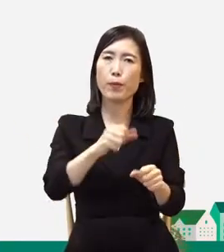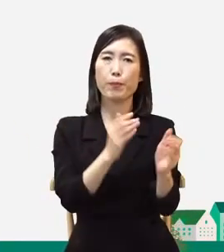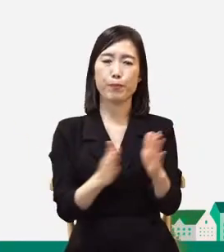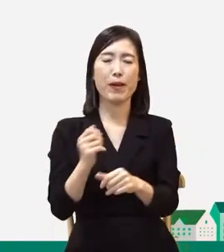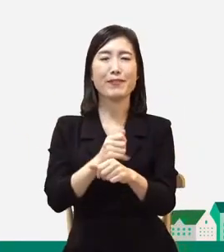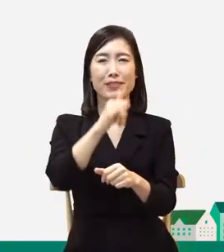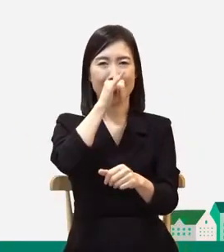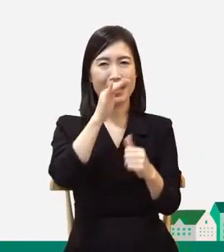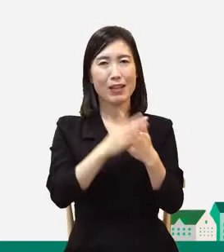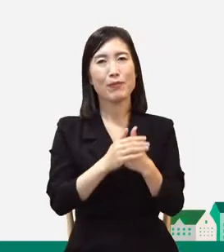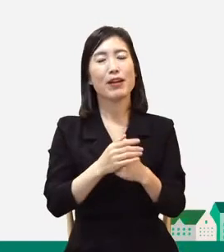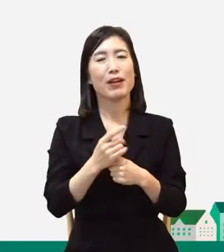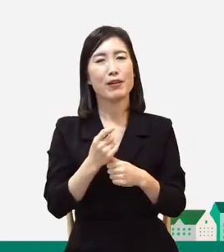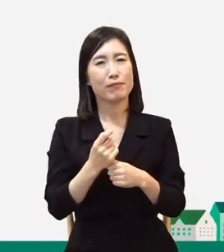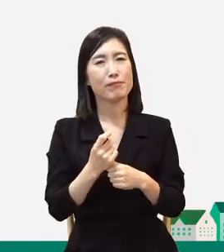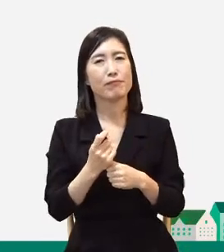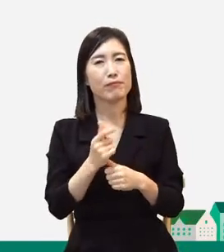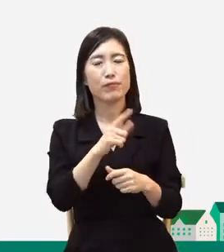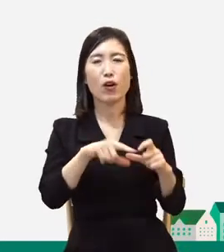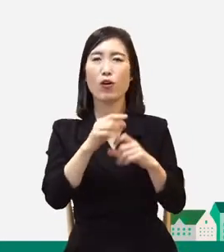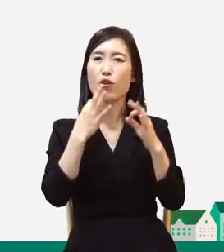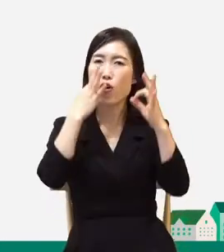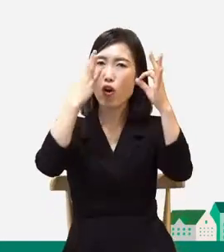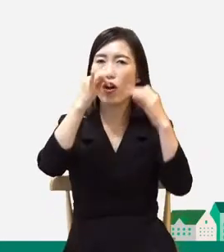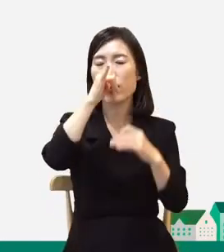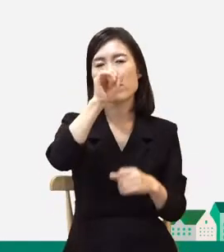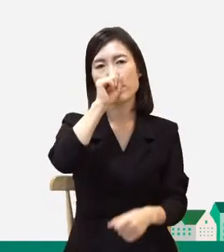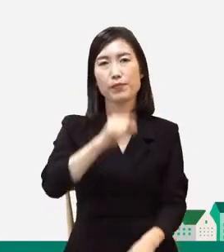일반적인 그러니까